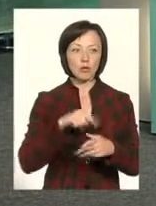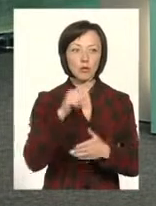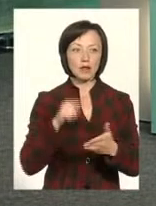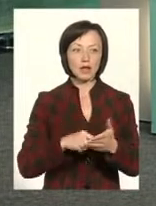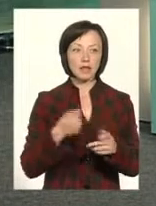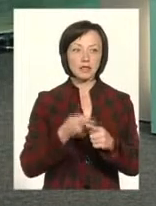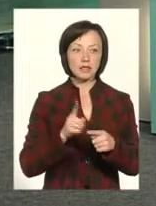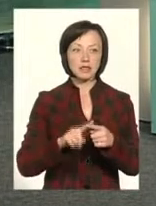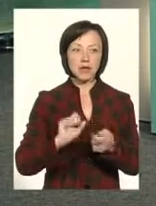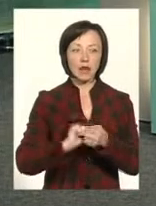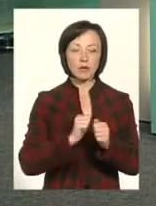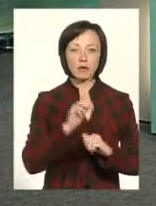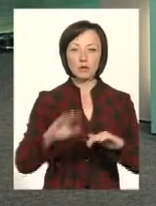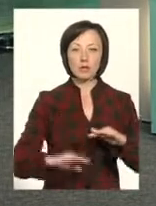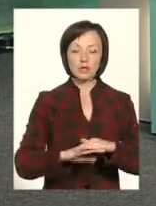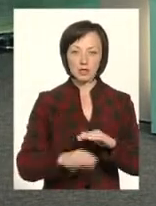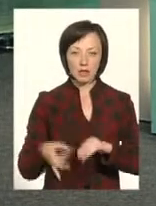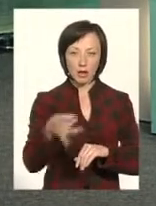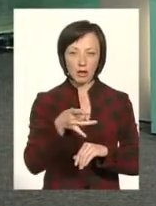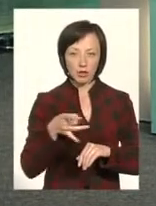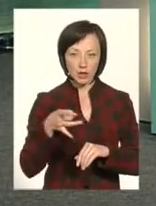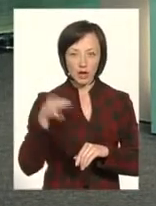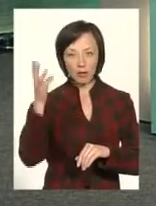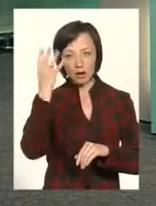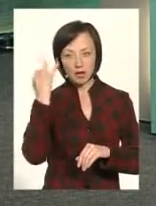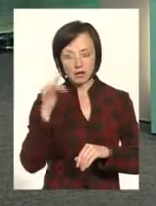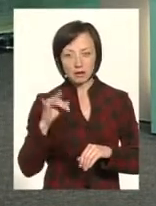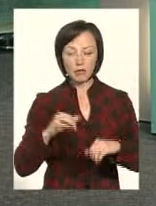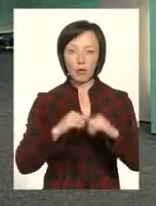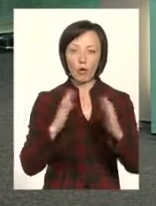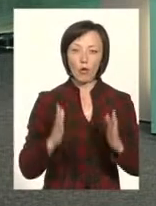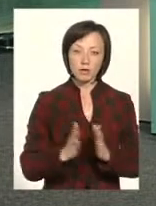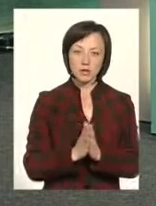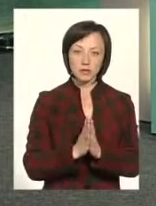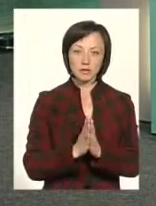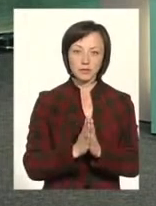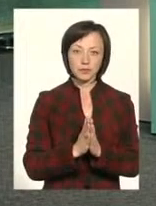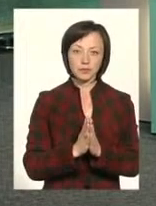це Кам'янець-Подільський район. Хмельницький по обсягах